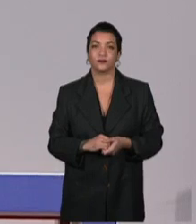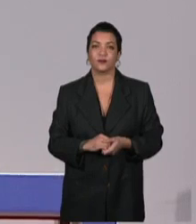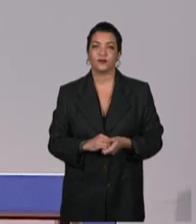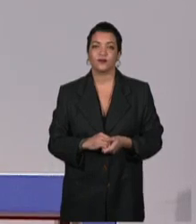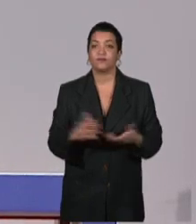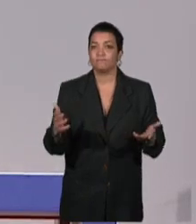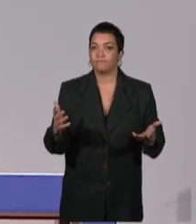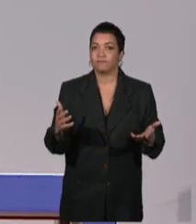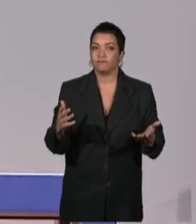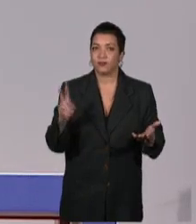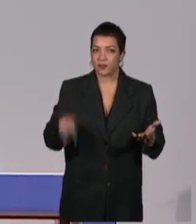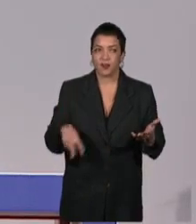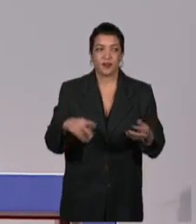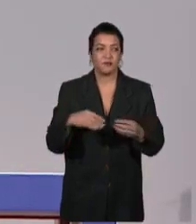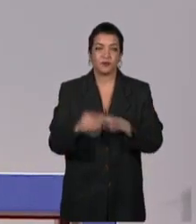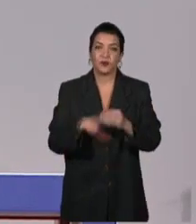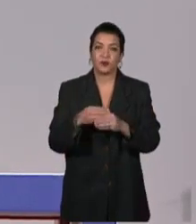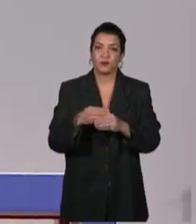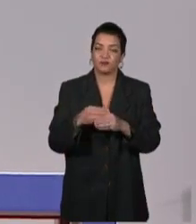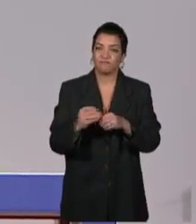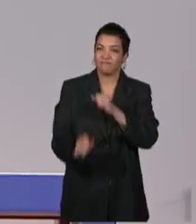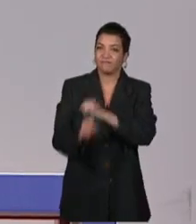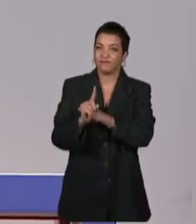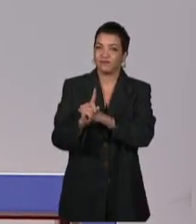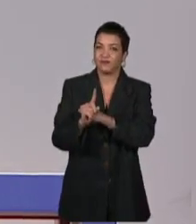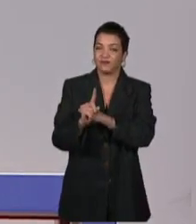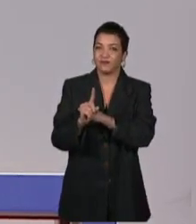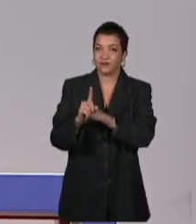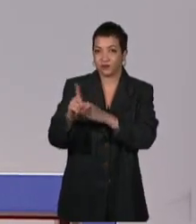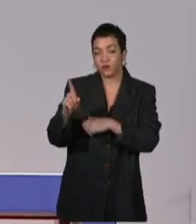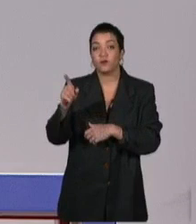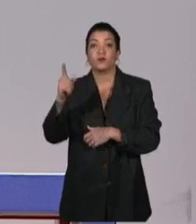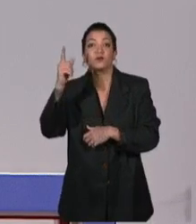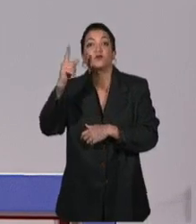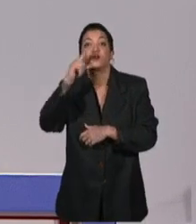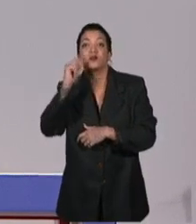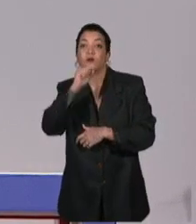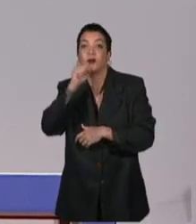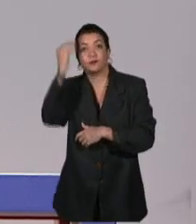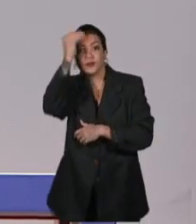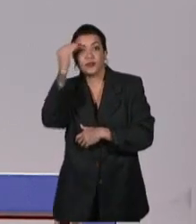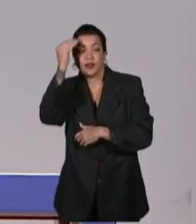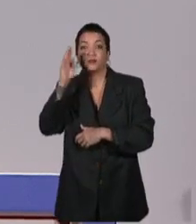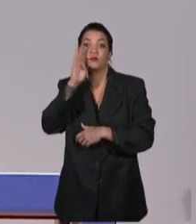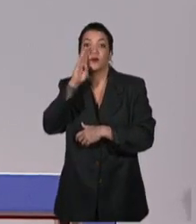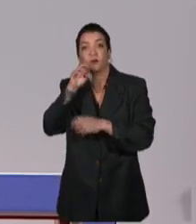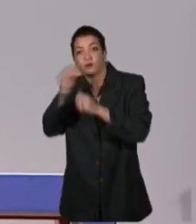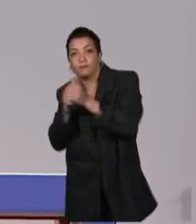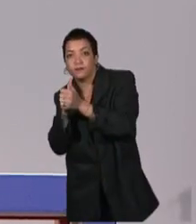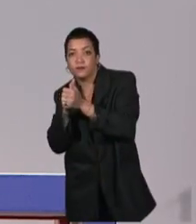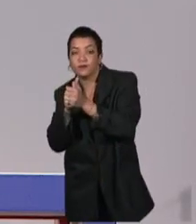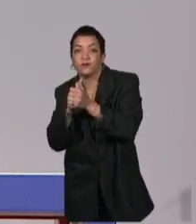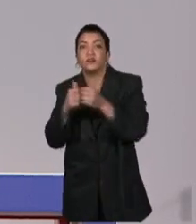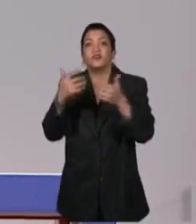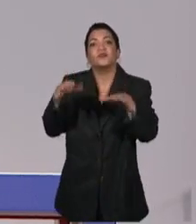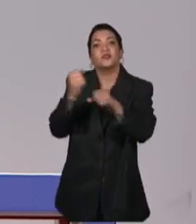Un univers singulier. Ma mère était l'assistante de mon grand-père psychiatre. Après l'école, il me parlait de